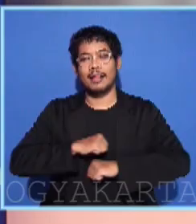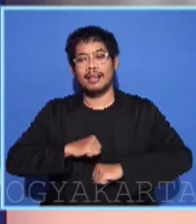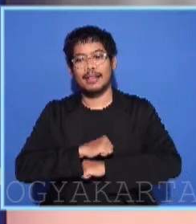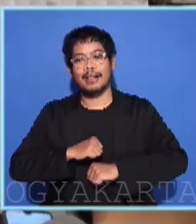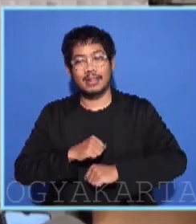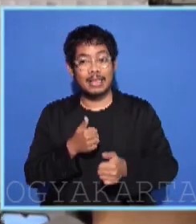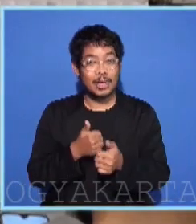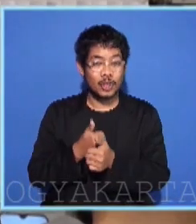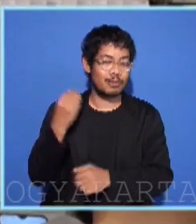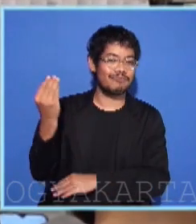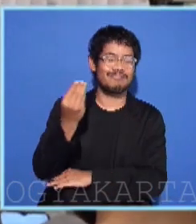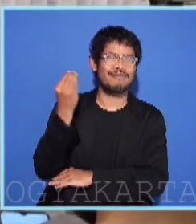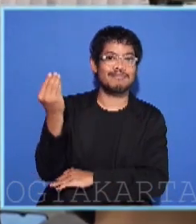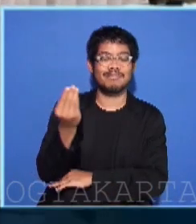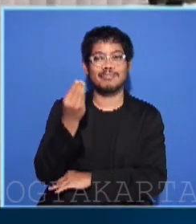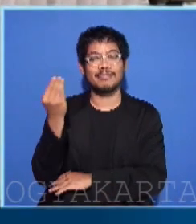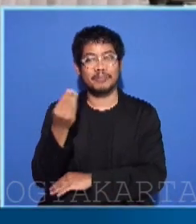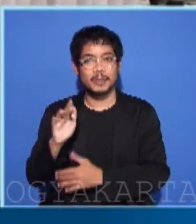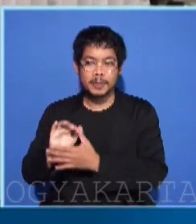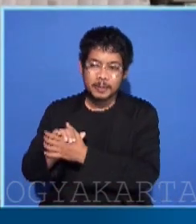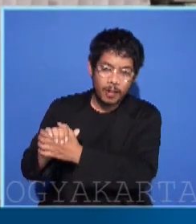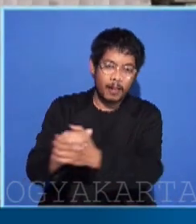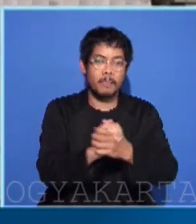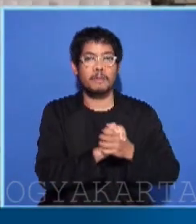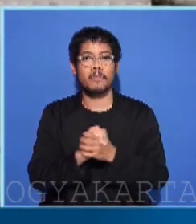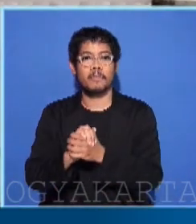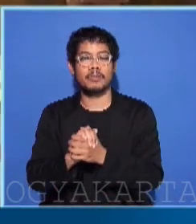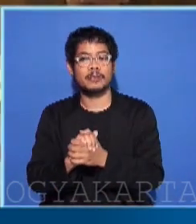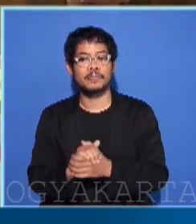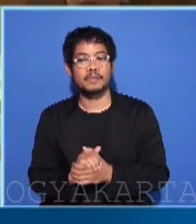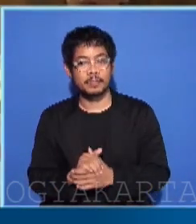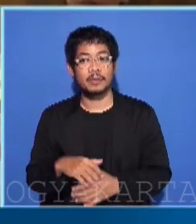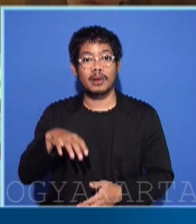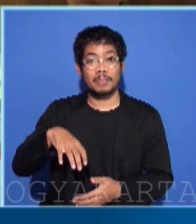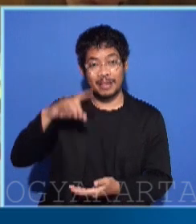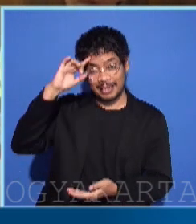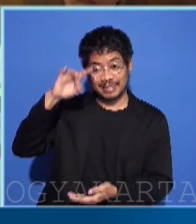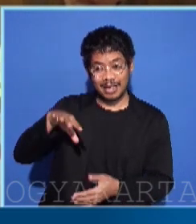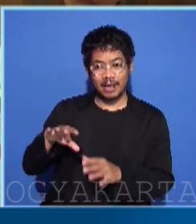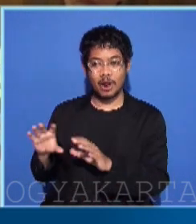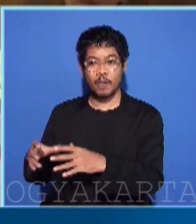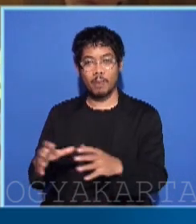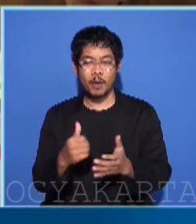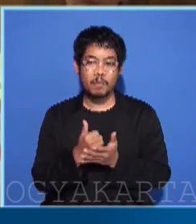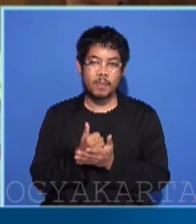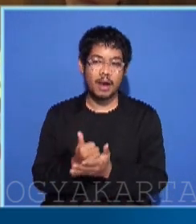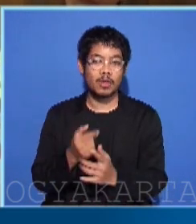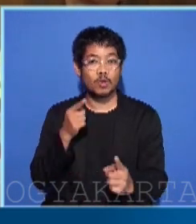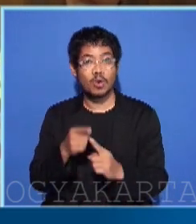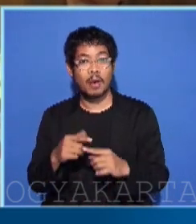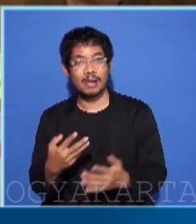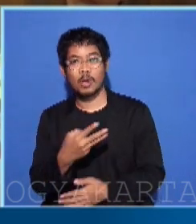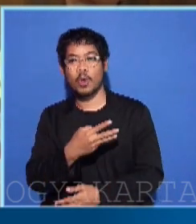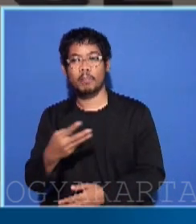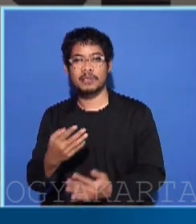berwisata. Di sini saya perkenalkan narasumbernya. Berbagai pihak terus bahu-membahu memulihkan perekonomian Daerah Istimewa Yogyakarta di